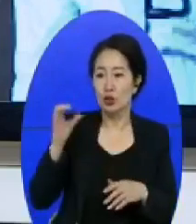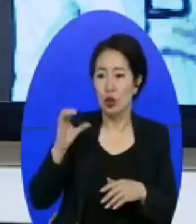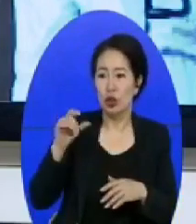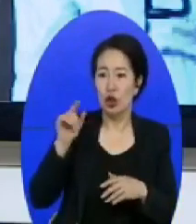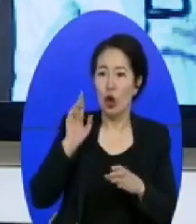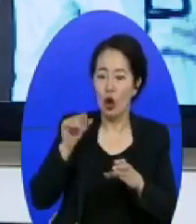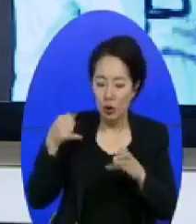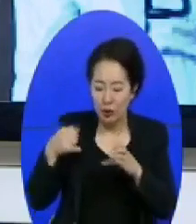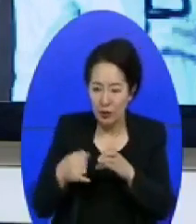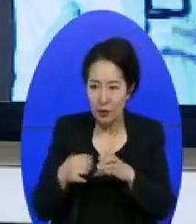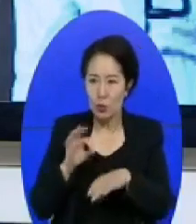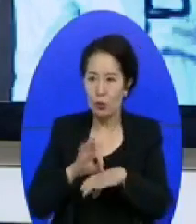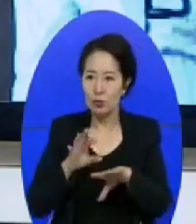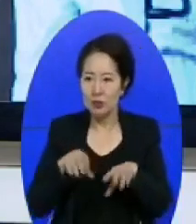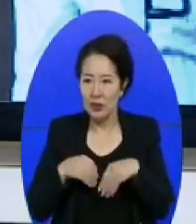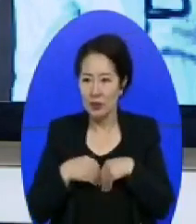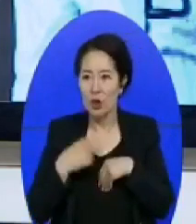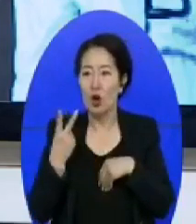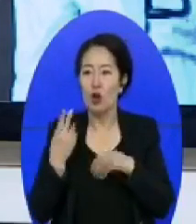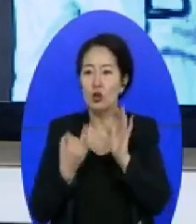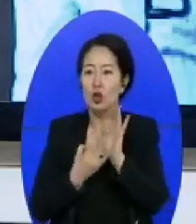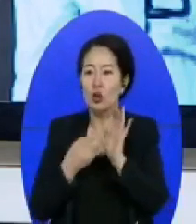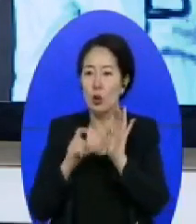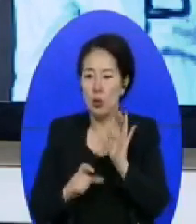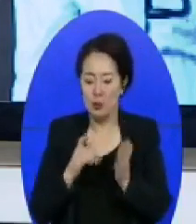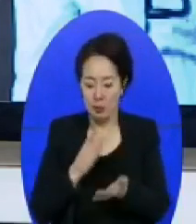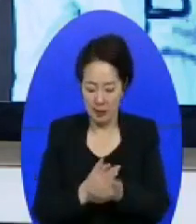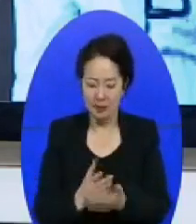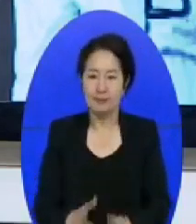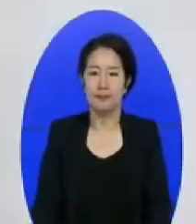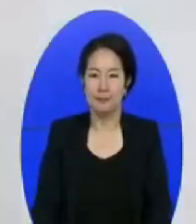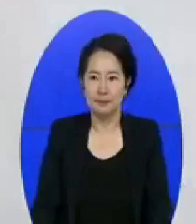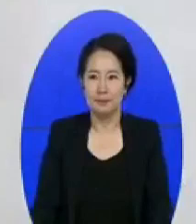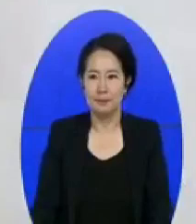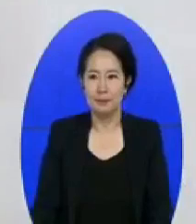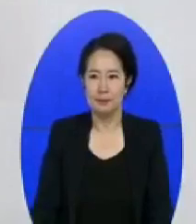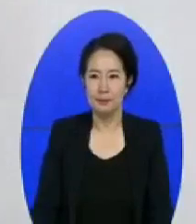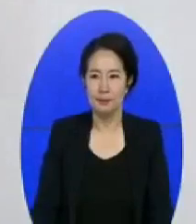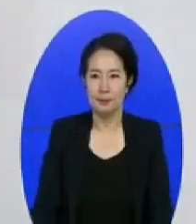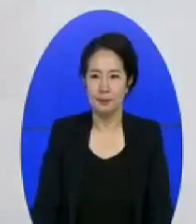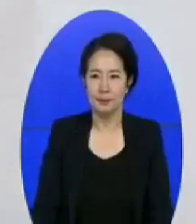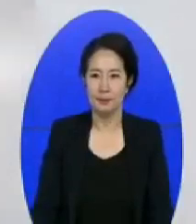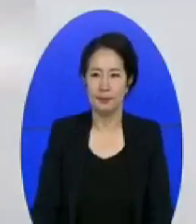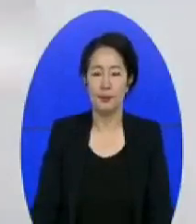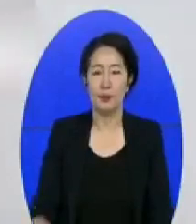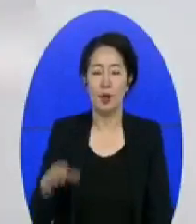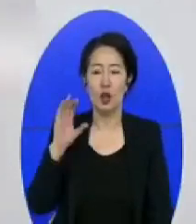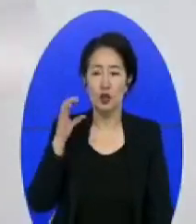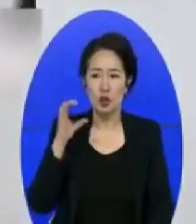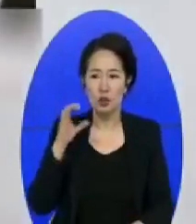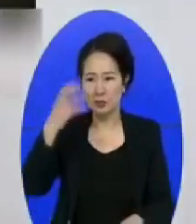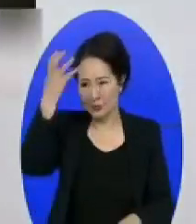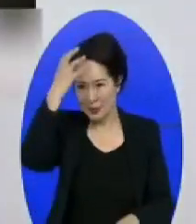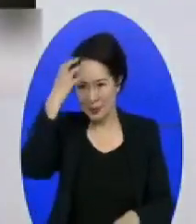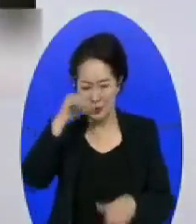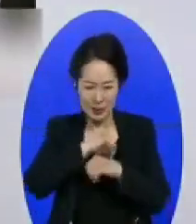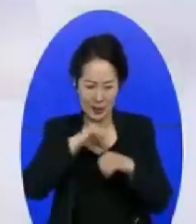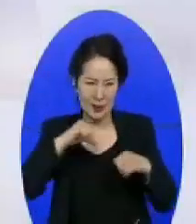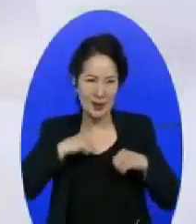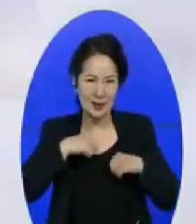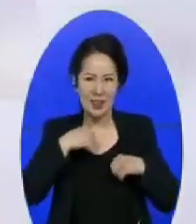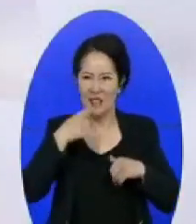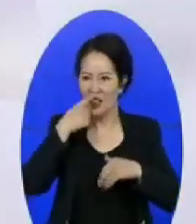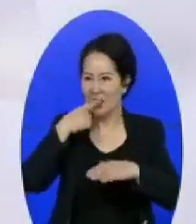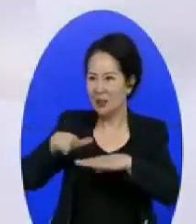улсад коронавирусын халдвар авсан 27 тохиолдол бүртгэгдсэн байна. Мөн өмнөд Солонгосын засгийн газар иргэдээ хятадын